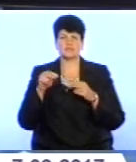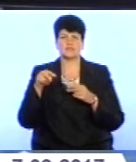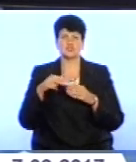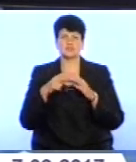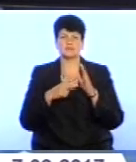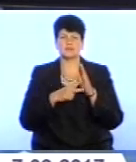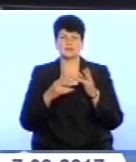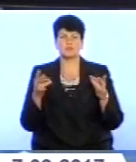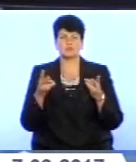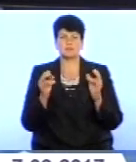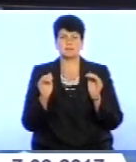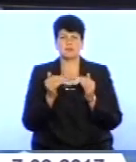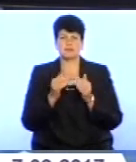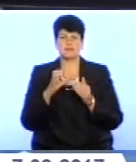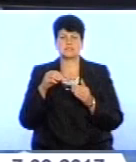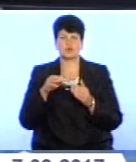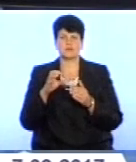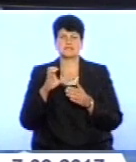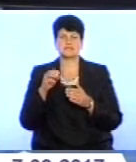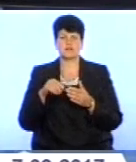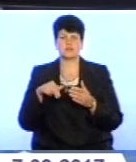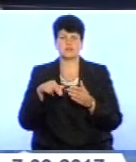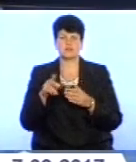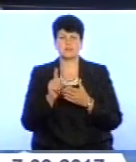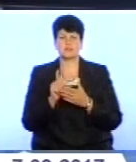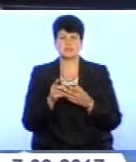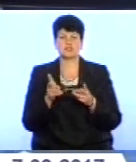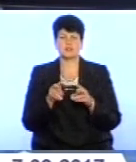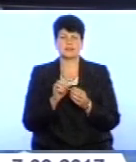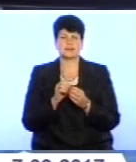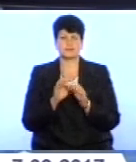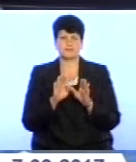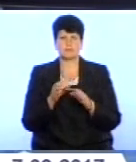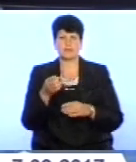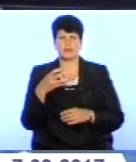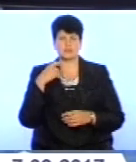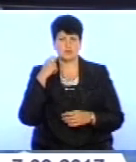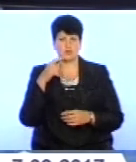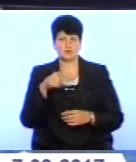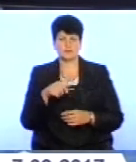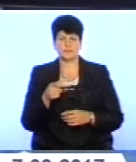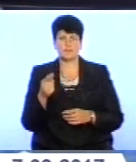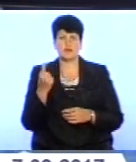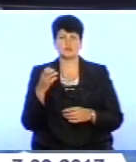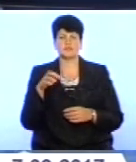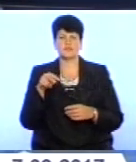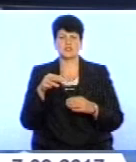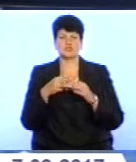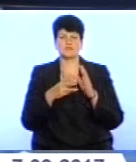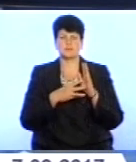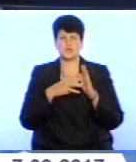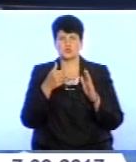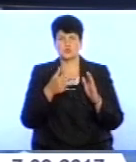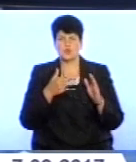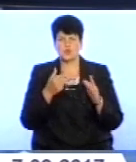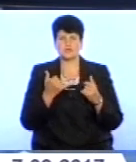2017-го необхідний мінімальний страховий стаж для виходу на пенсію залишається незмінним – 15 років. З 1 січня 2018